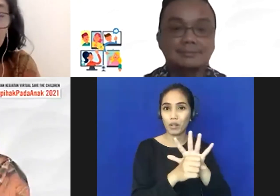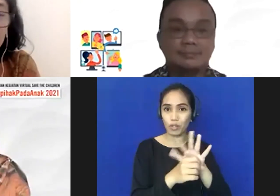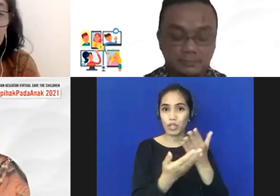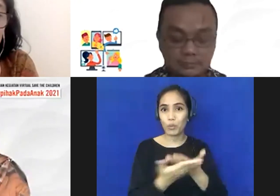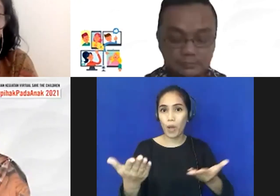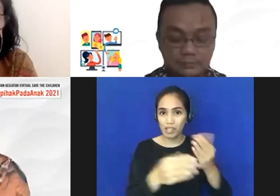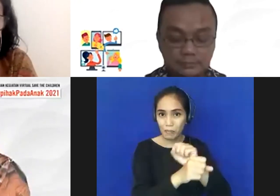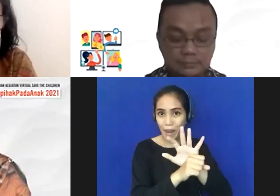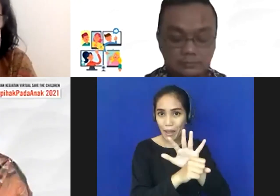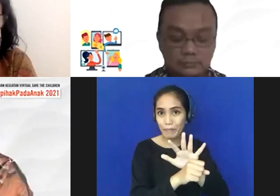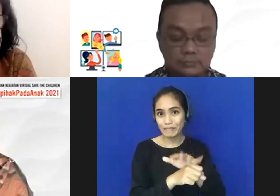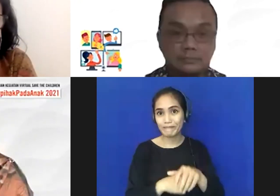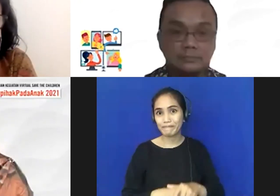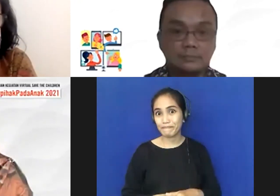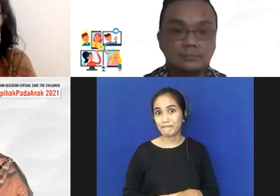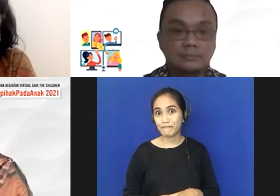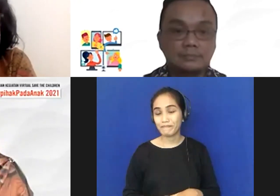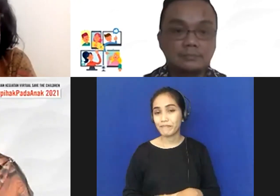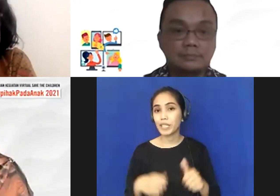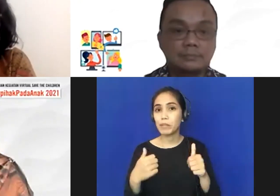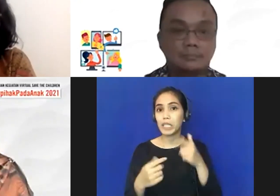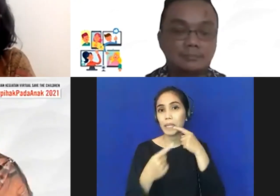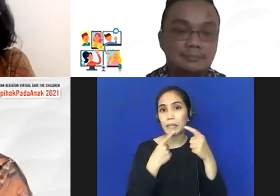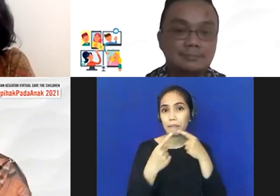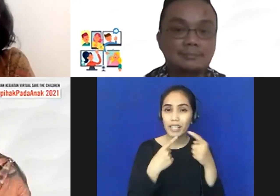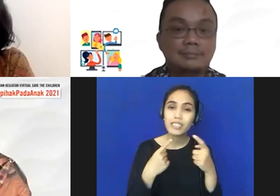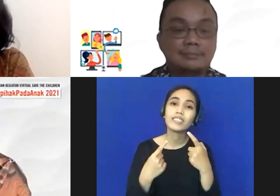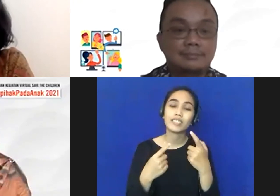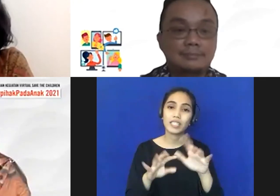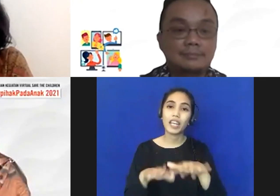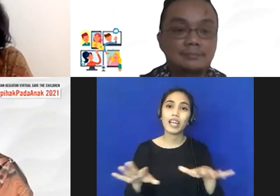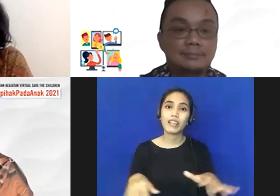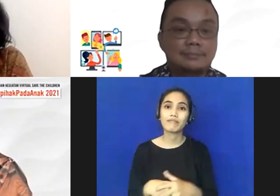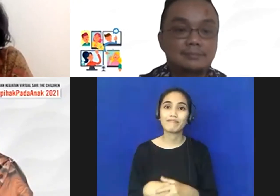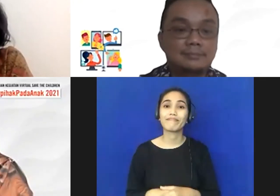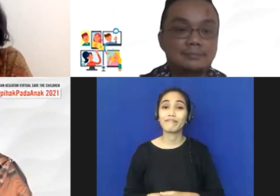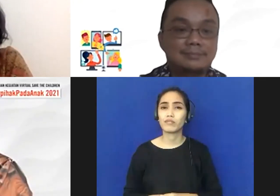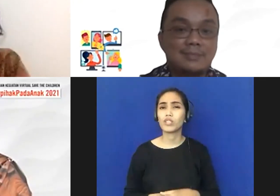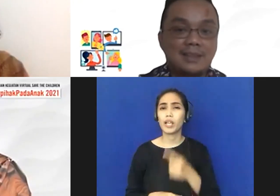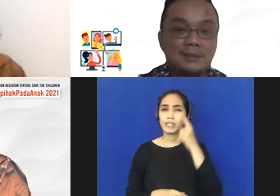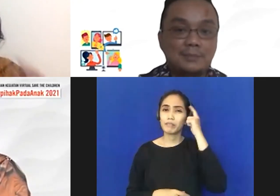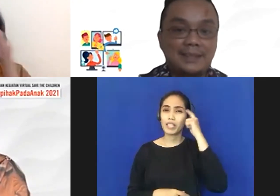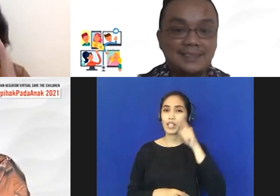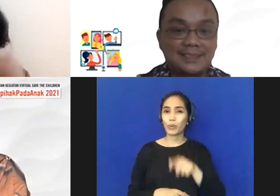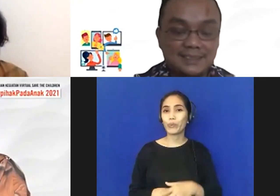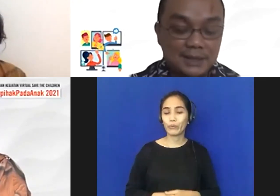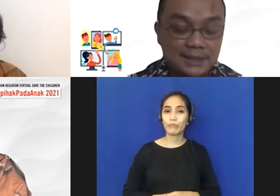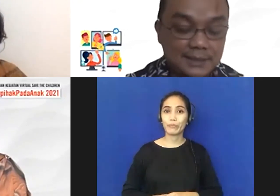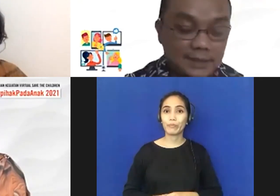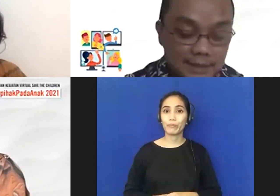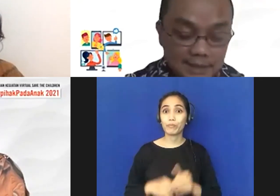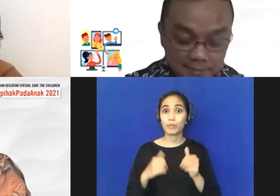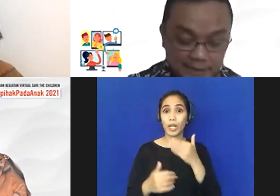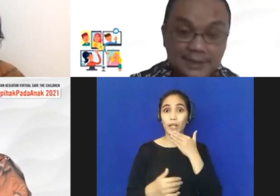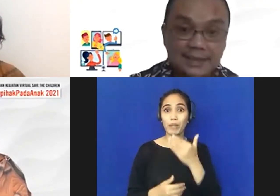bisa kita bahas juga bersama anak, dan ada kegiatan-kegiatan yang bisa kita lakukan bersama. Saya rasa itu Mas Bram. Baik, terima